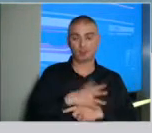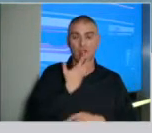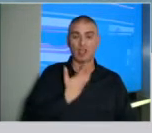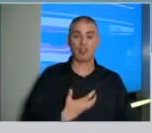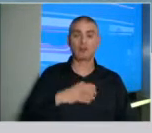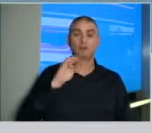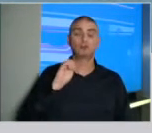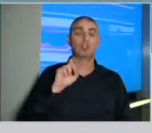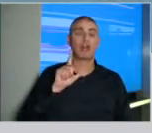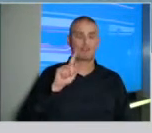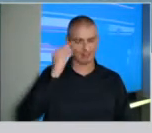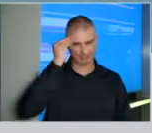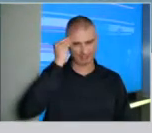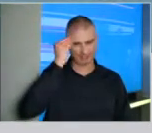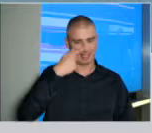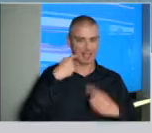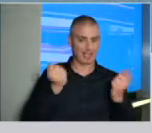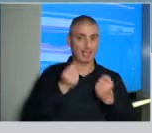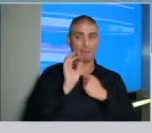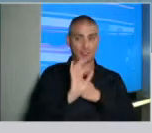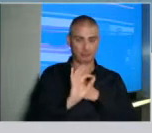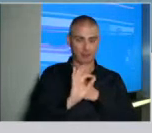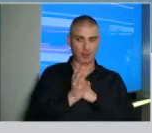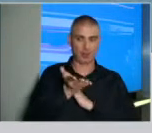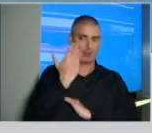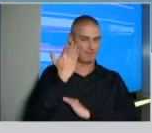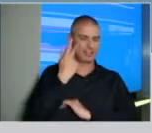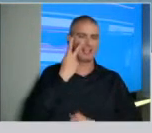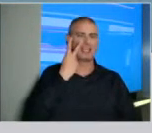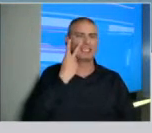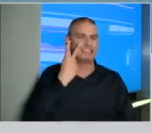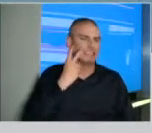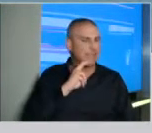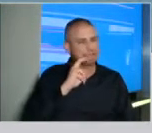משה לוינגר, נזכר בקמפיין שלו מלפני